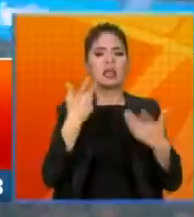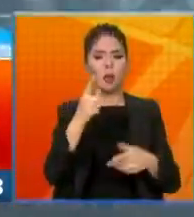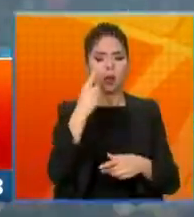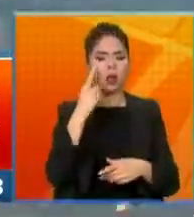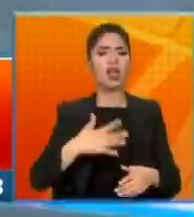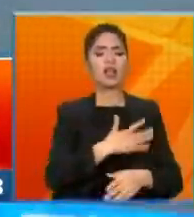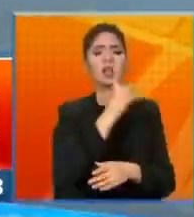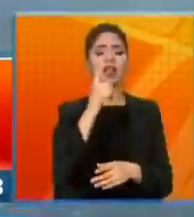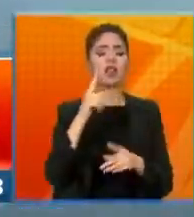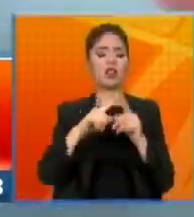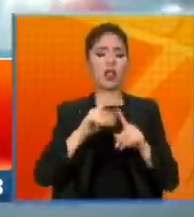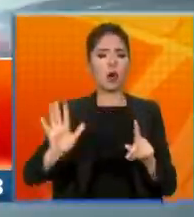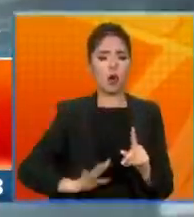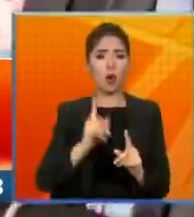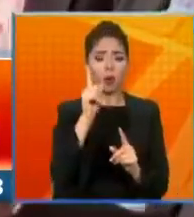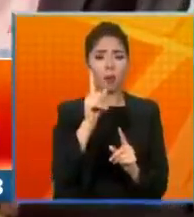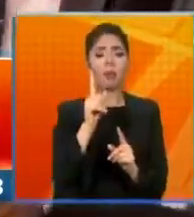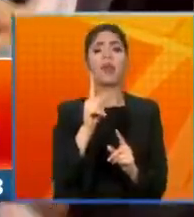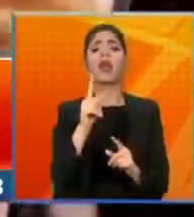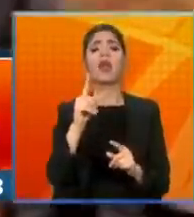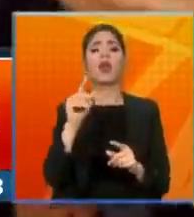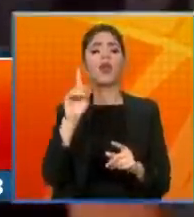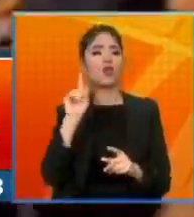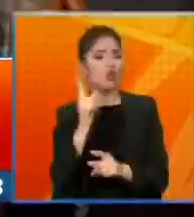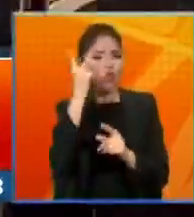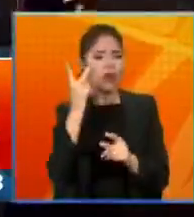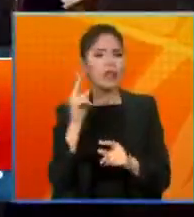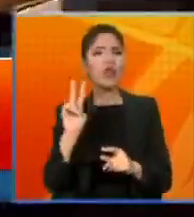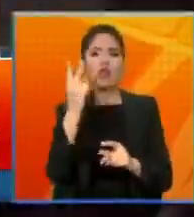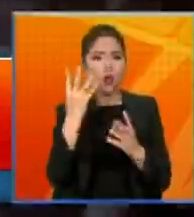sürpriz yapar mı sorusu parti kulislerinde konuşulmaya